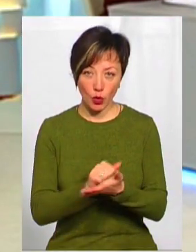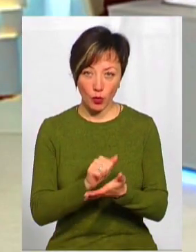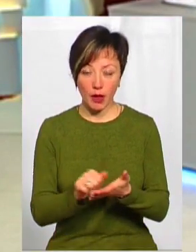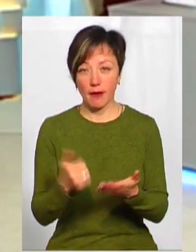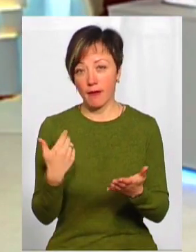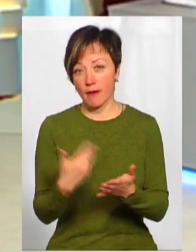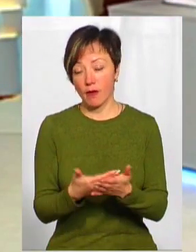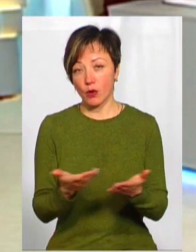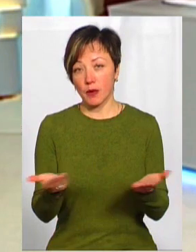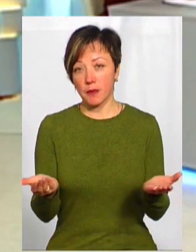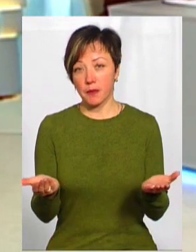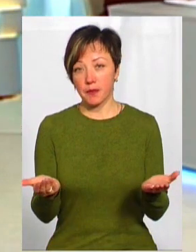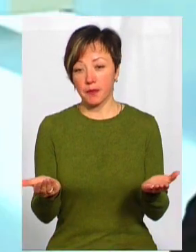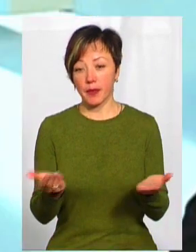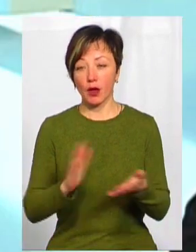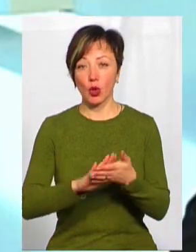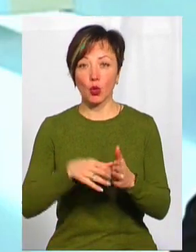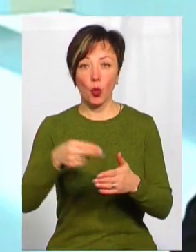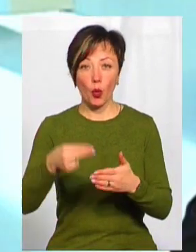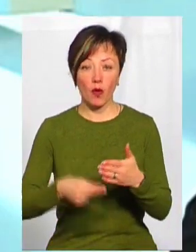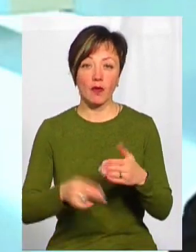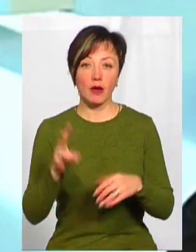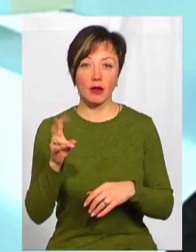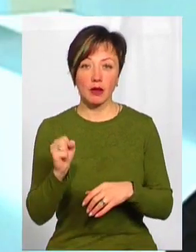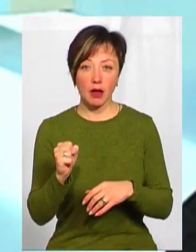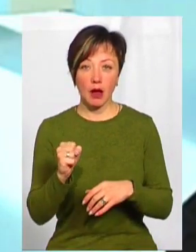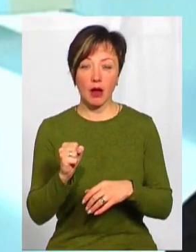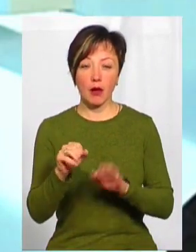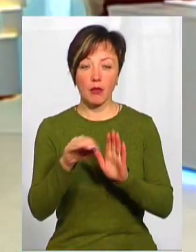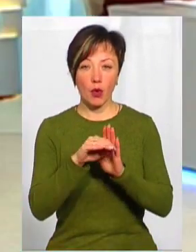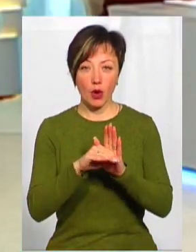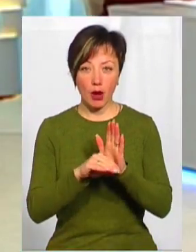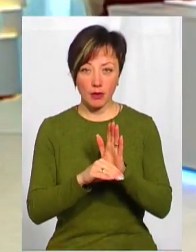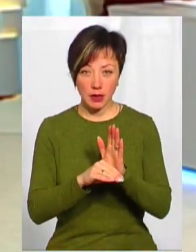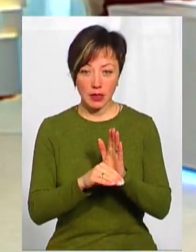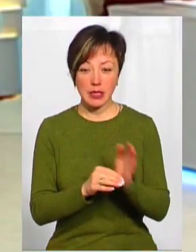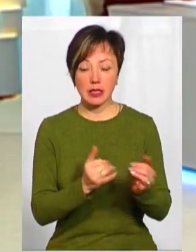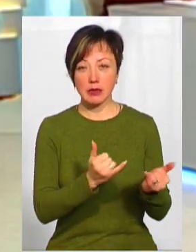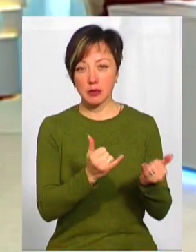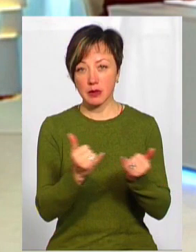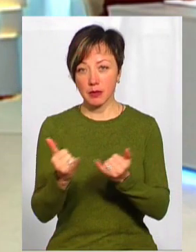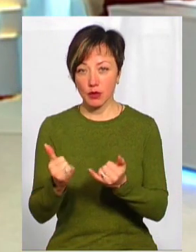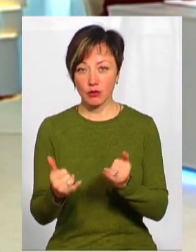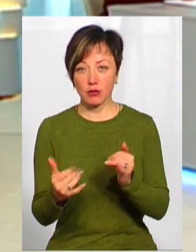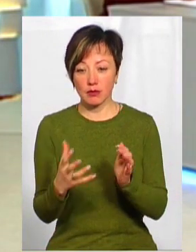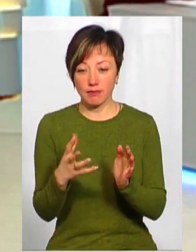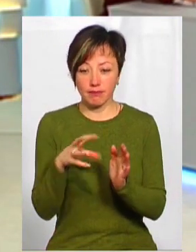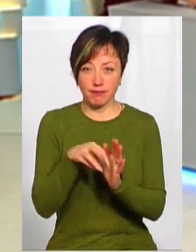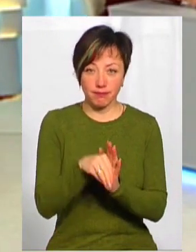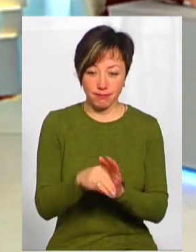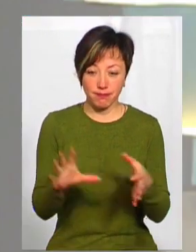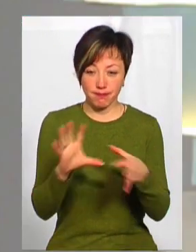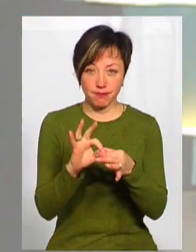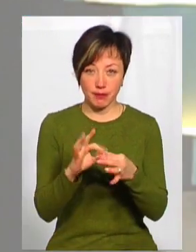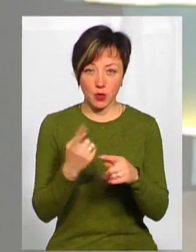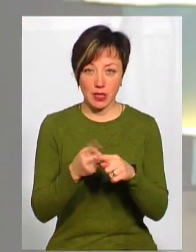документів? Вони заключають договір на програмне, так? Да, на програмне забезпечення. Підключитися до цієї центральної тобто